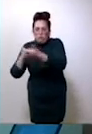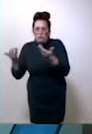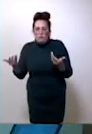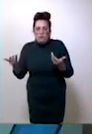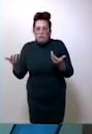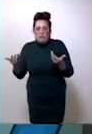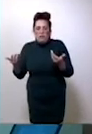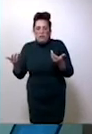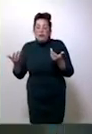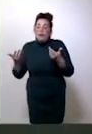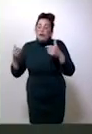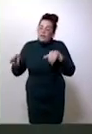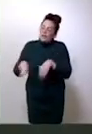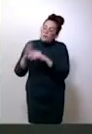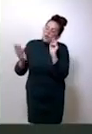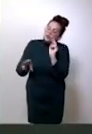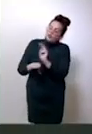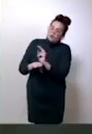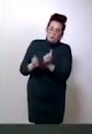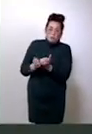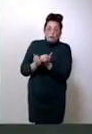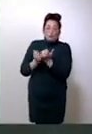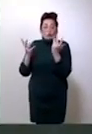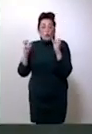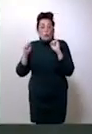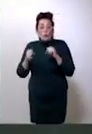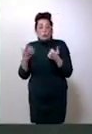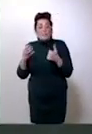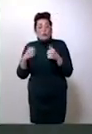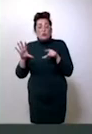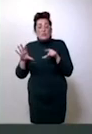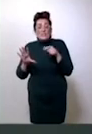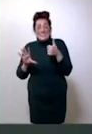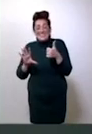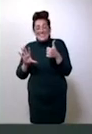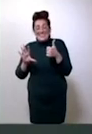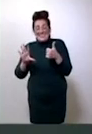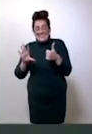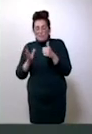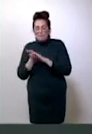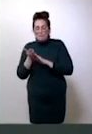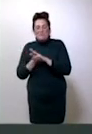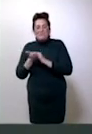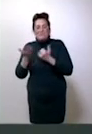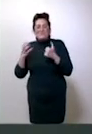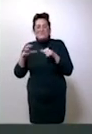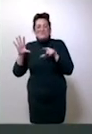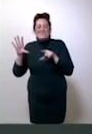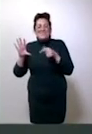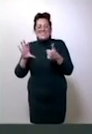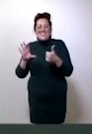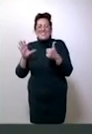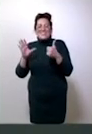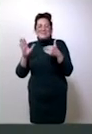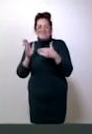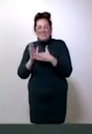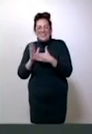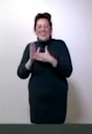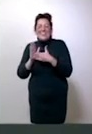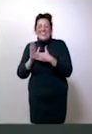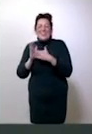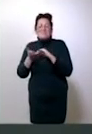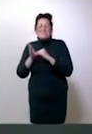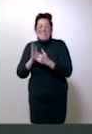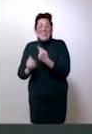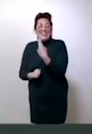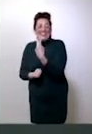l'urbanisme que je rappelais tout à l'heure, c'est 676 hectares qui ont été urbanisés pour les grandes opérations d'aménagement,